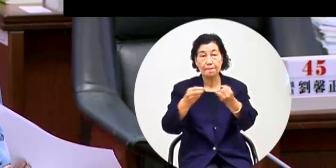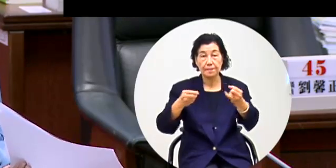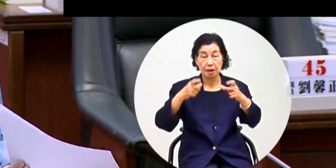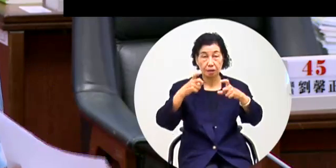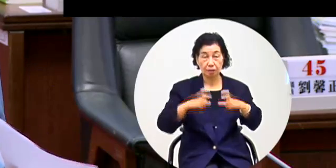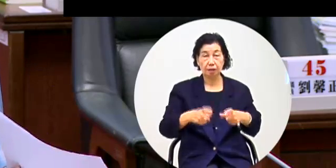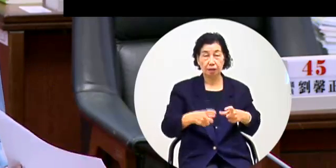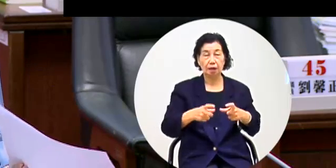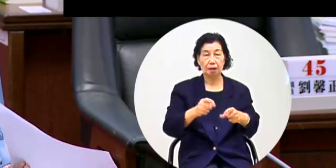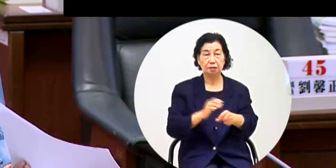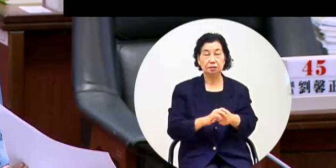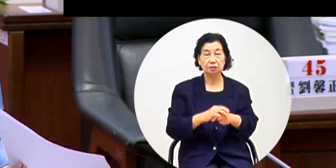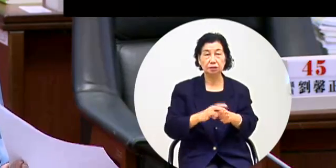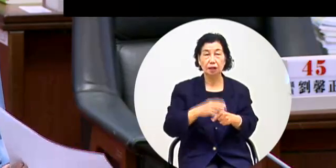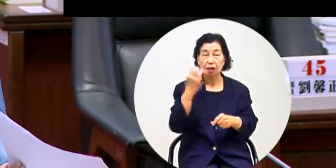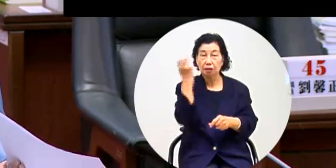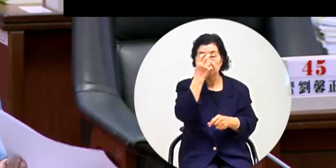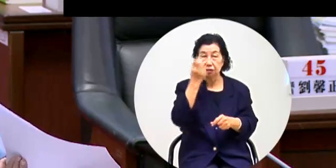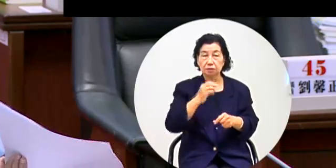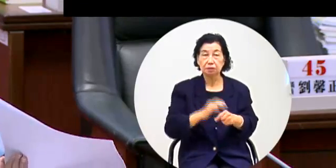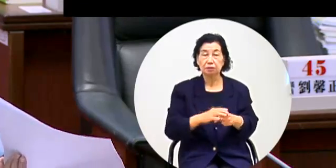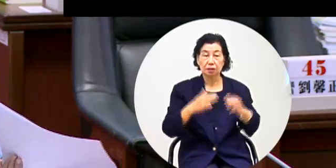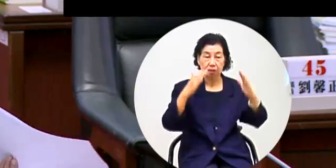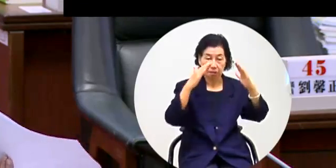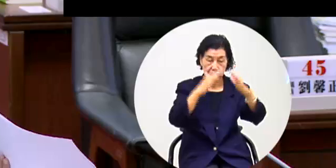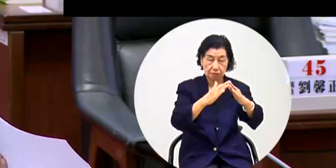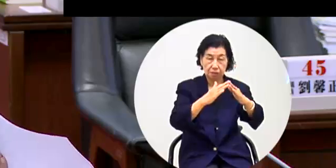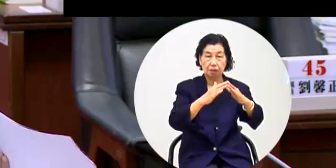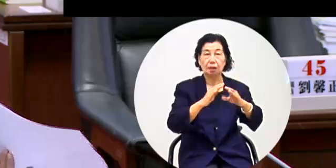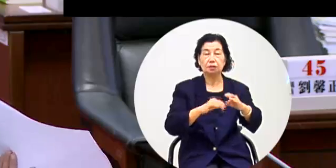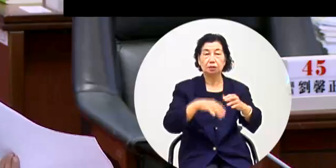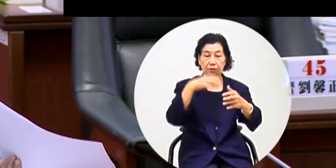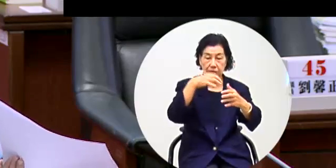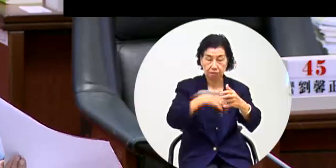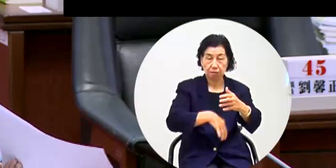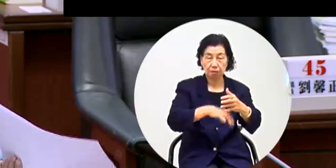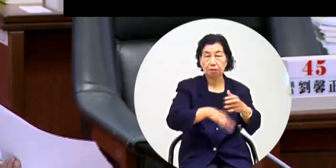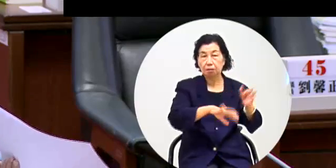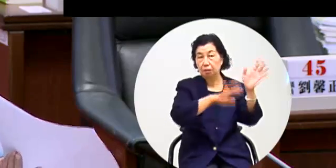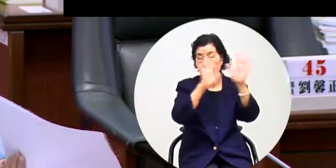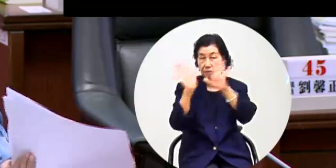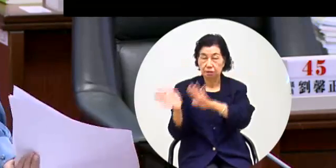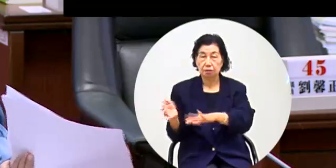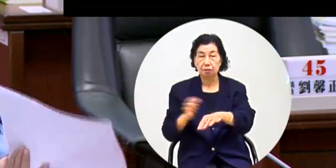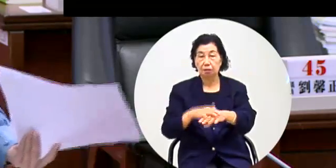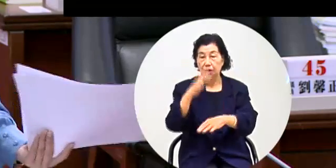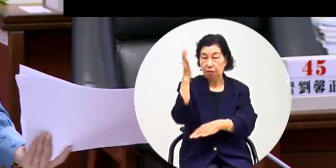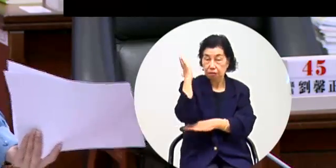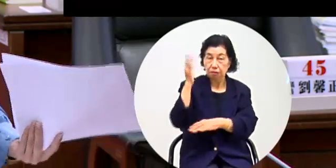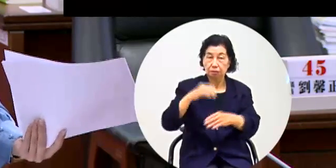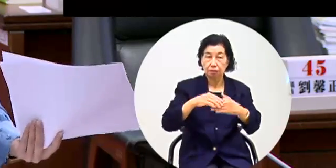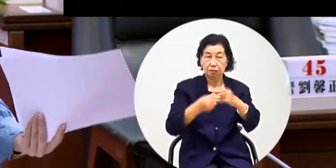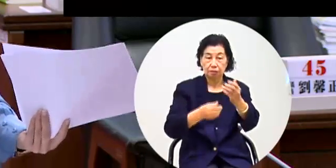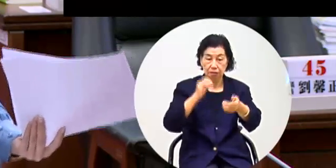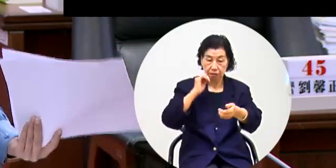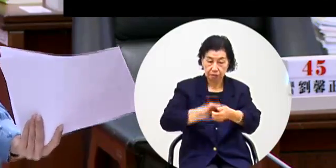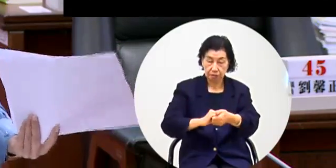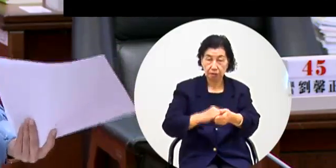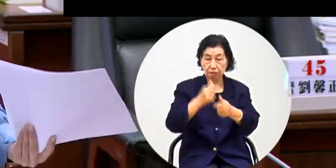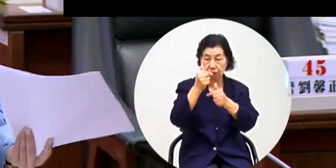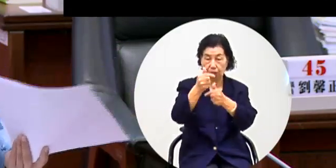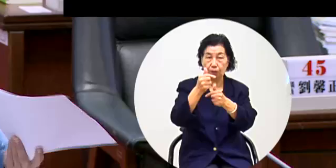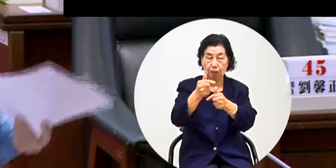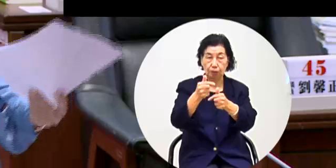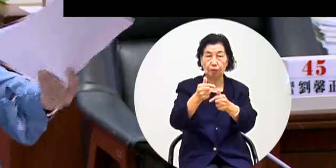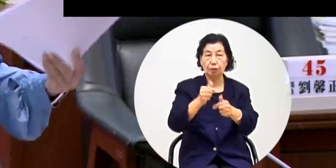这个内容都抵定之后，政府才有权利进来查估房子。但是呢，我们现在呢不是啊，我们现在是阿北开